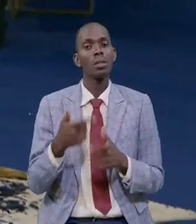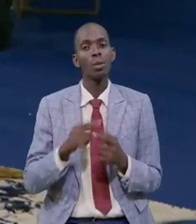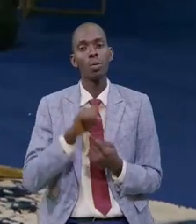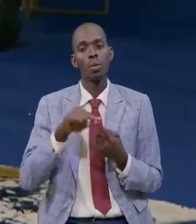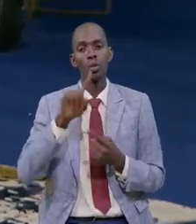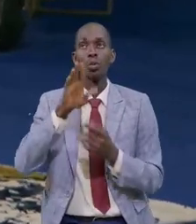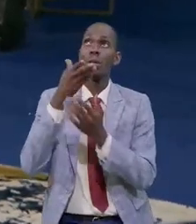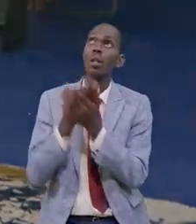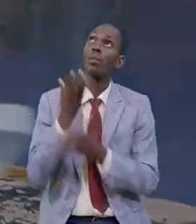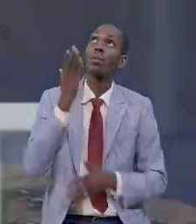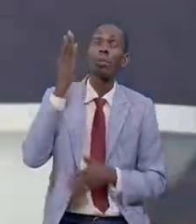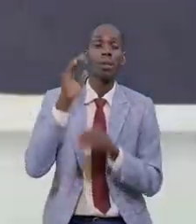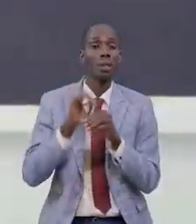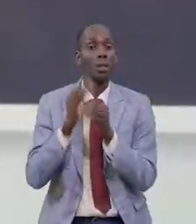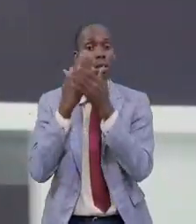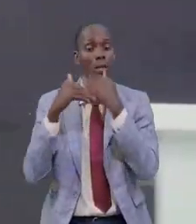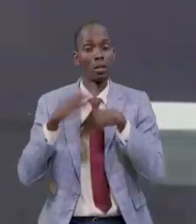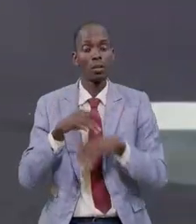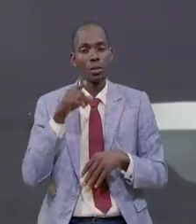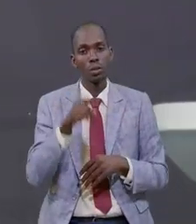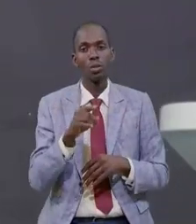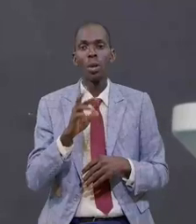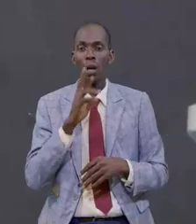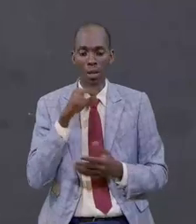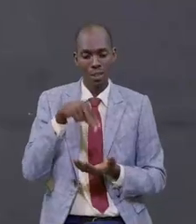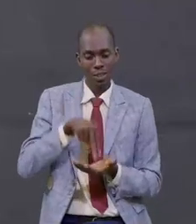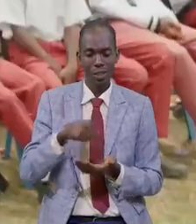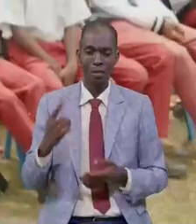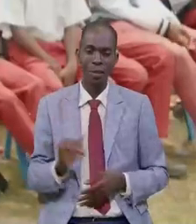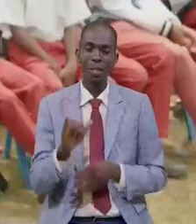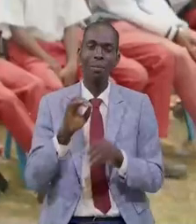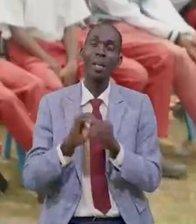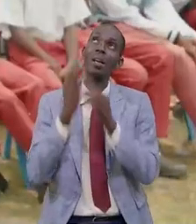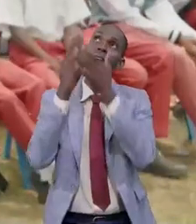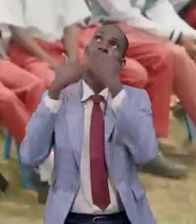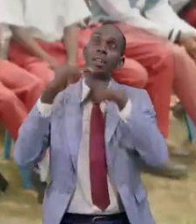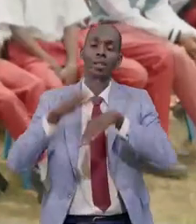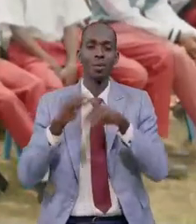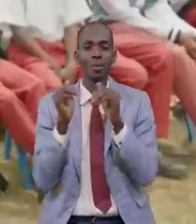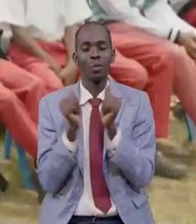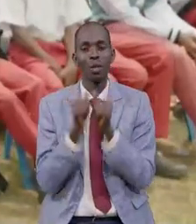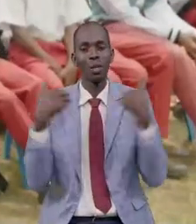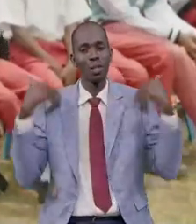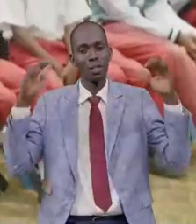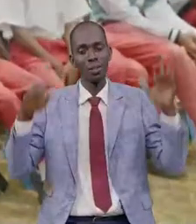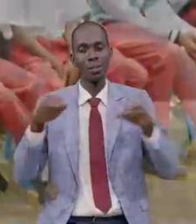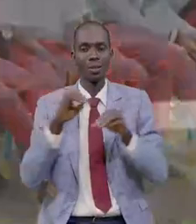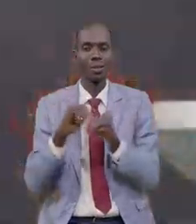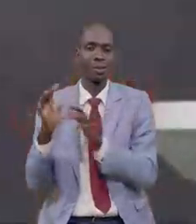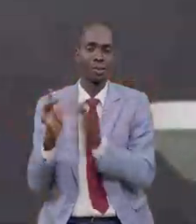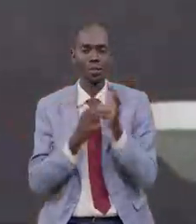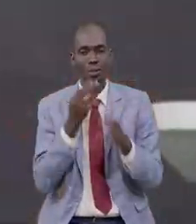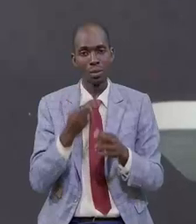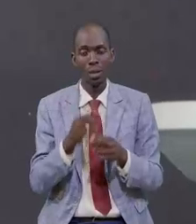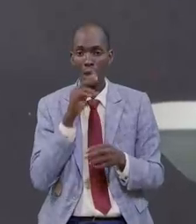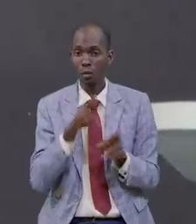d'aller au ciel vous allez tenir pour toujours avec les anges au ciel est-ce que vous êtes prêts